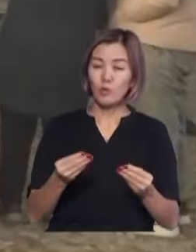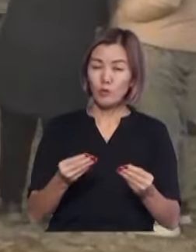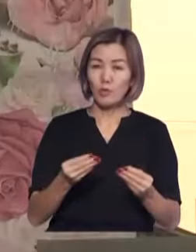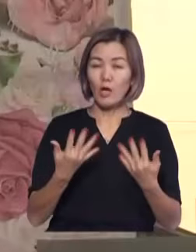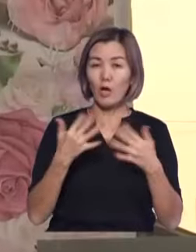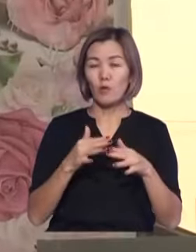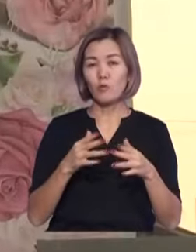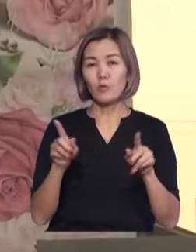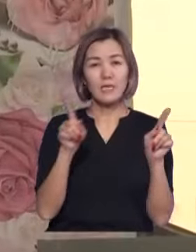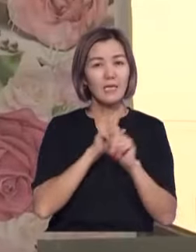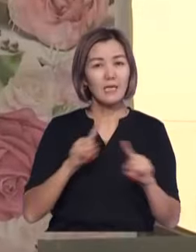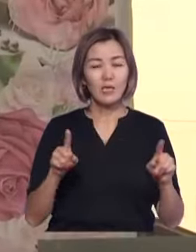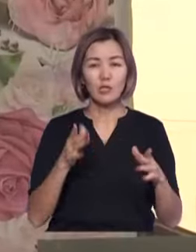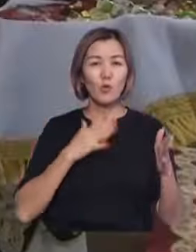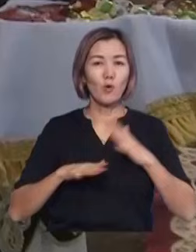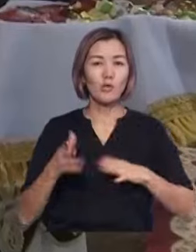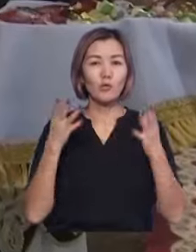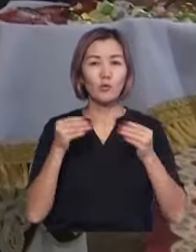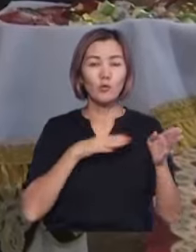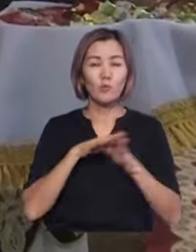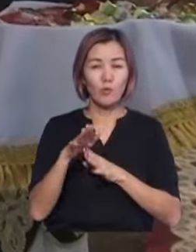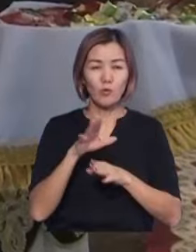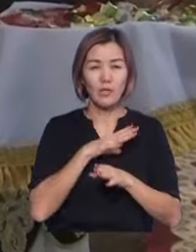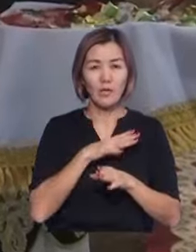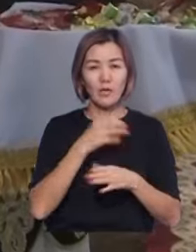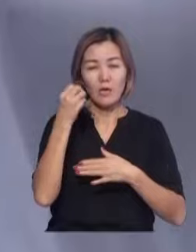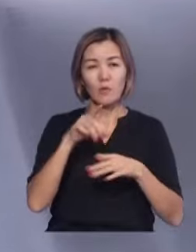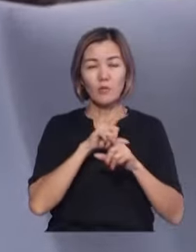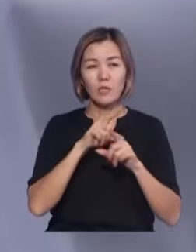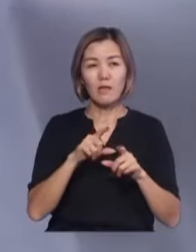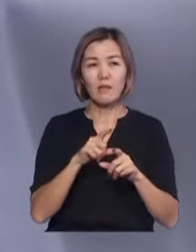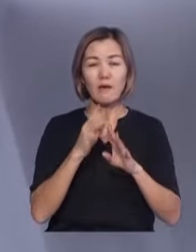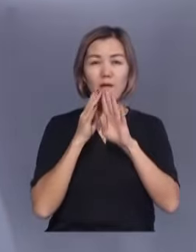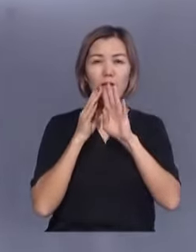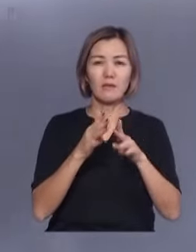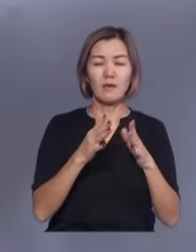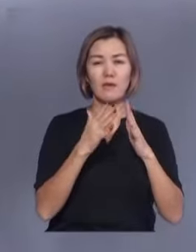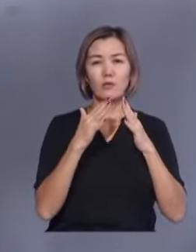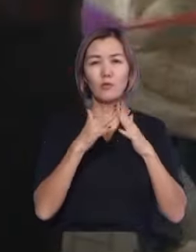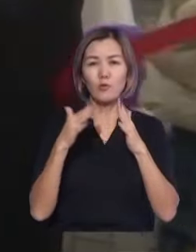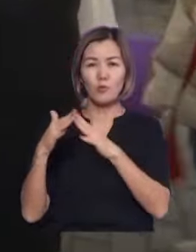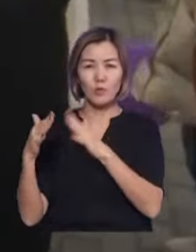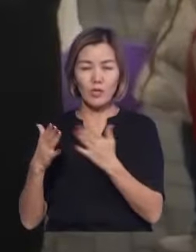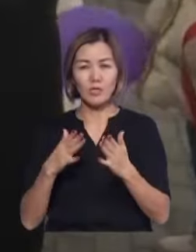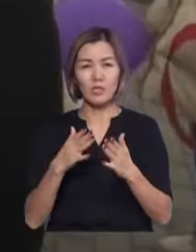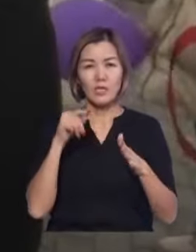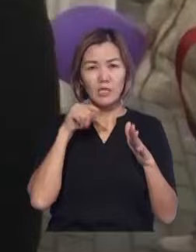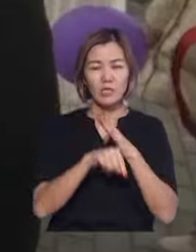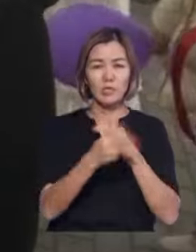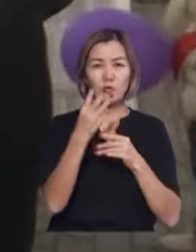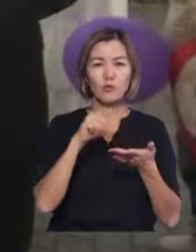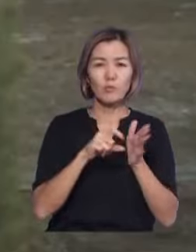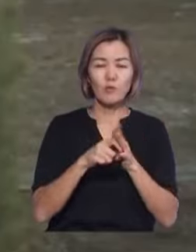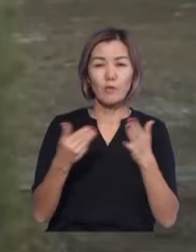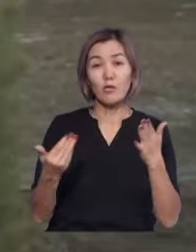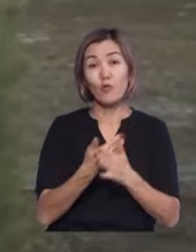үшін ерекше қуанышқа толы күндердің бірі болды. Орталық іргесінен қаз қатар еңсе тіктеген көп үй ішінен үш бөлмелі